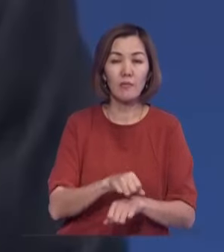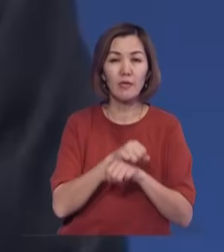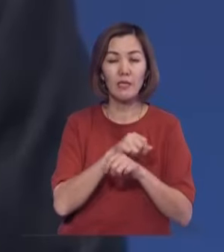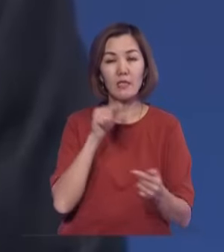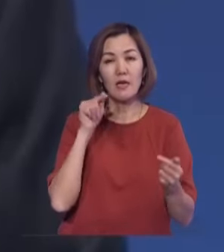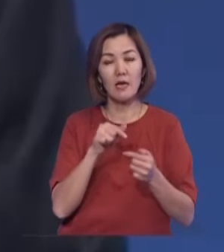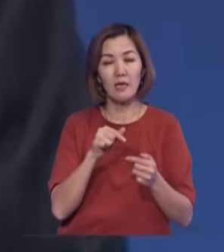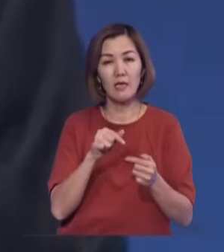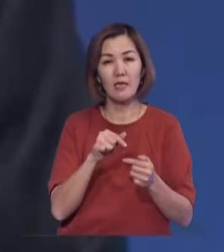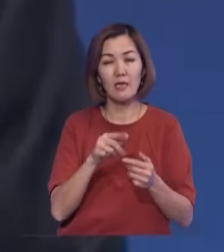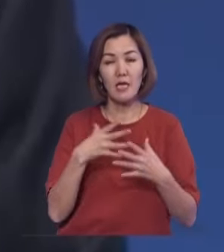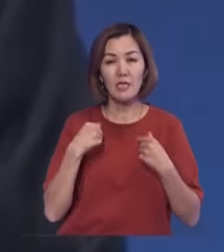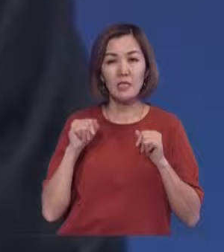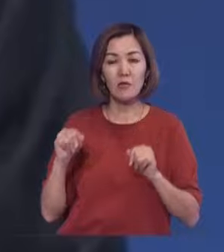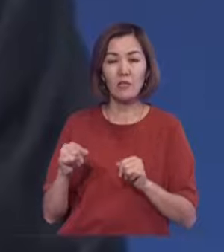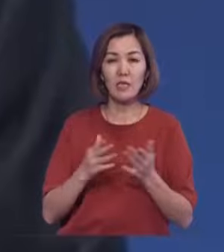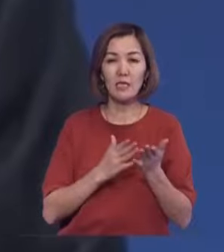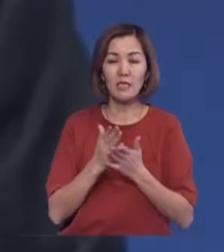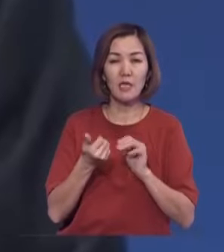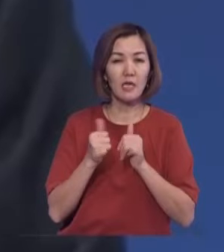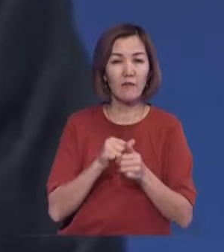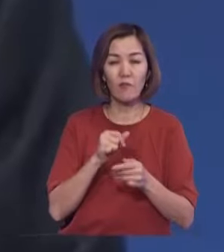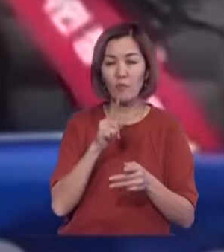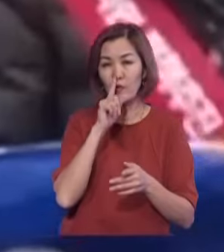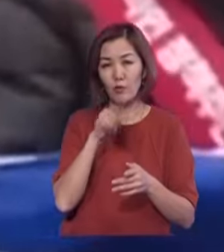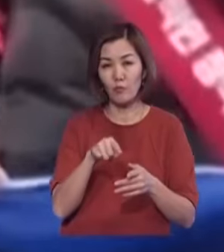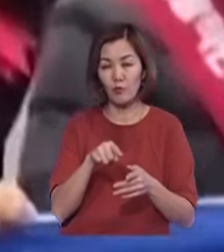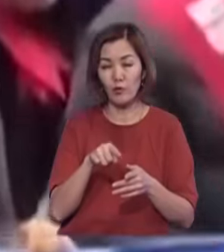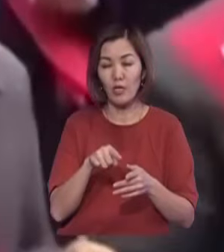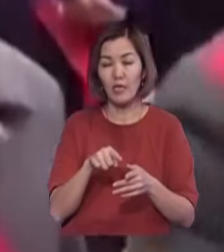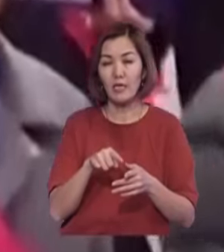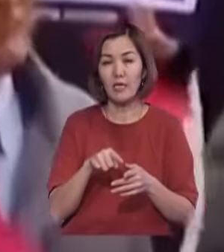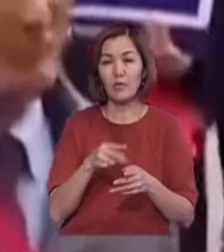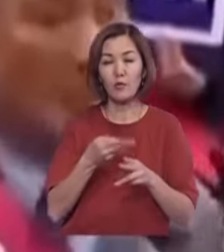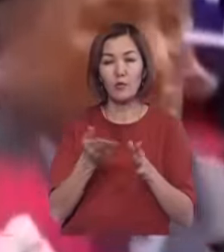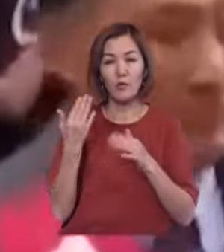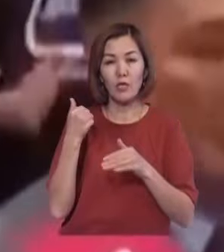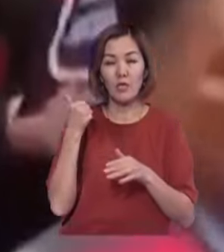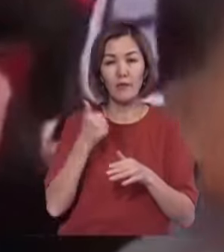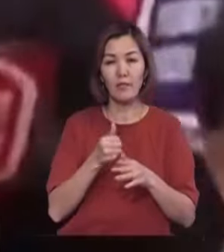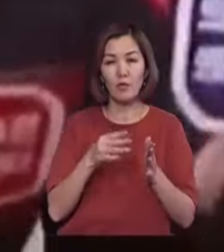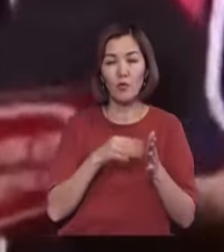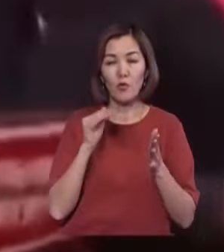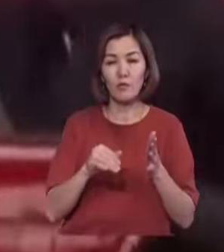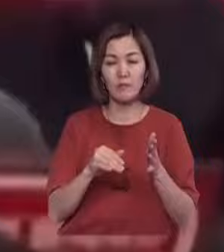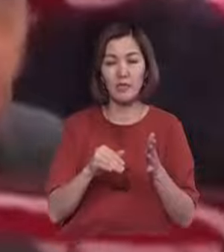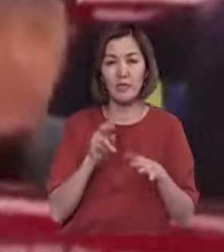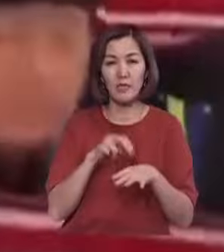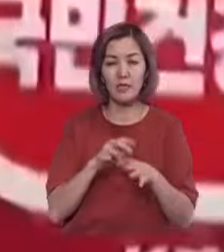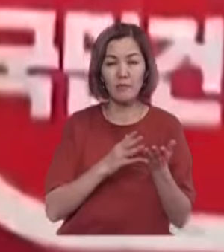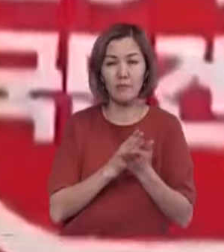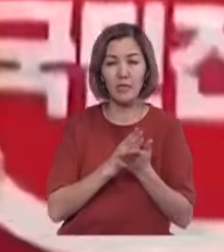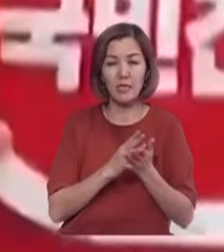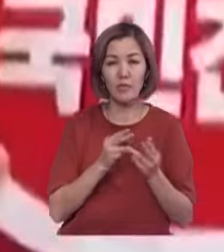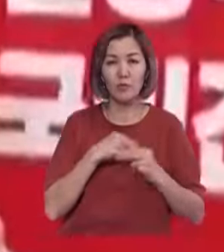наразылығына қарамастан денсаулық сақтау саласындағы реформалардан бас тартпайтынын мәлімдеді. Өткен аптадан бері 9000-нан астам ординатор мен интерн